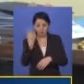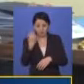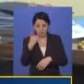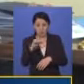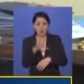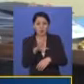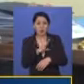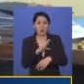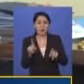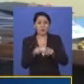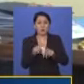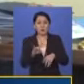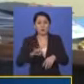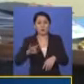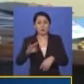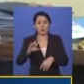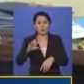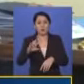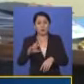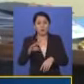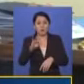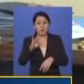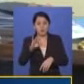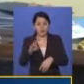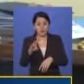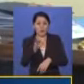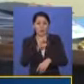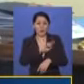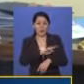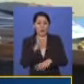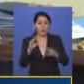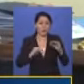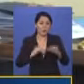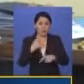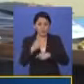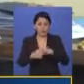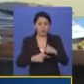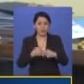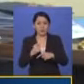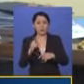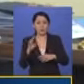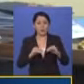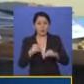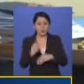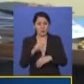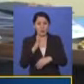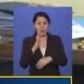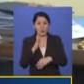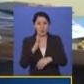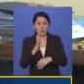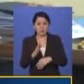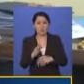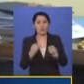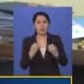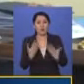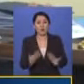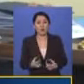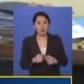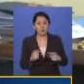қамтылды. Мұнымен қоса ауданда 3 трансформатор қондырғысы орнатылды. Келесі жылы тағы 5 осындай қондырғы қойылады. Осының арқасында қарапайым